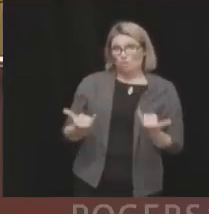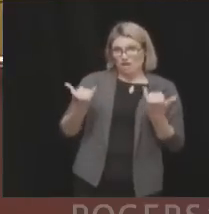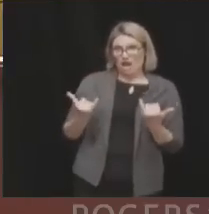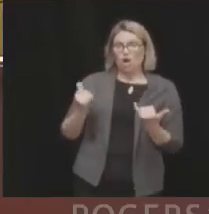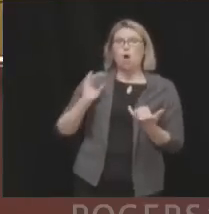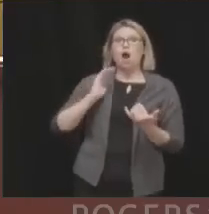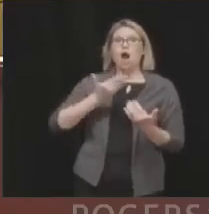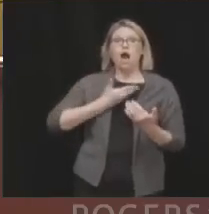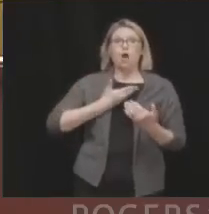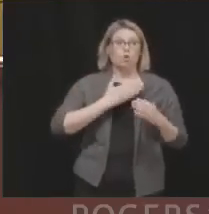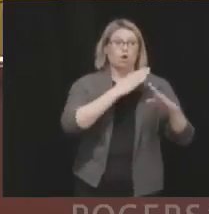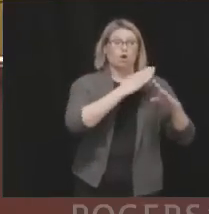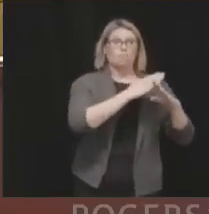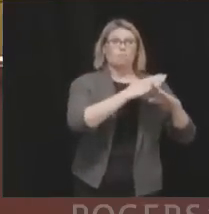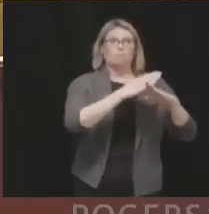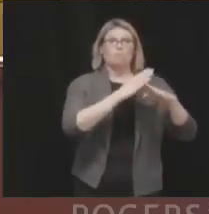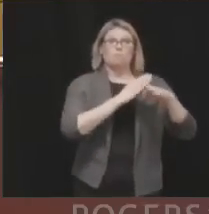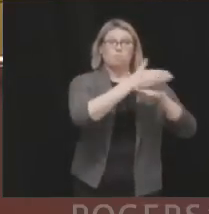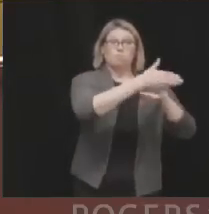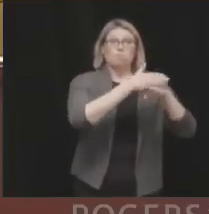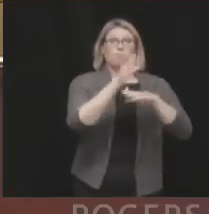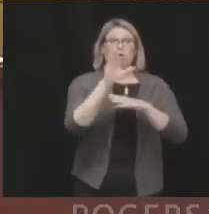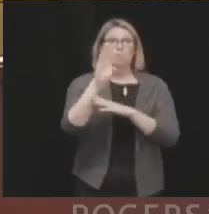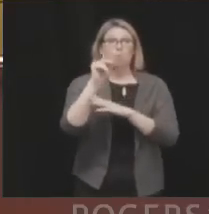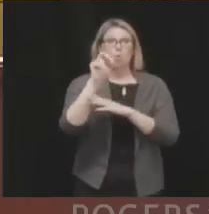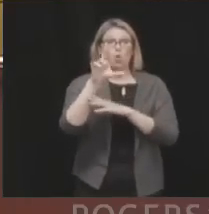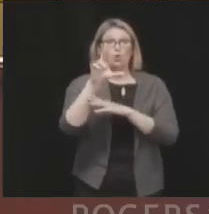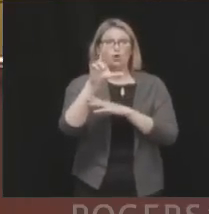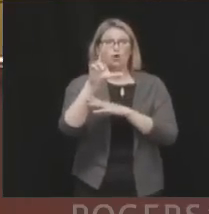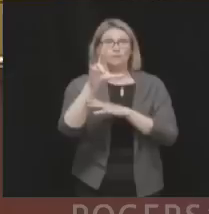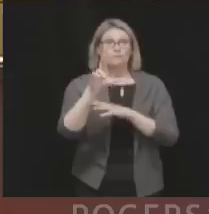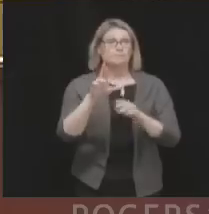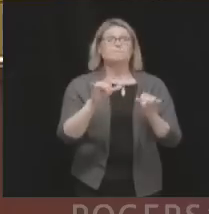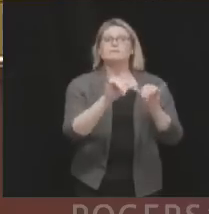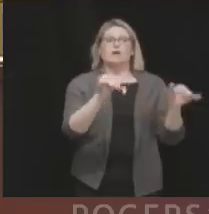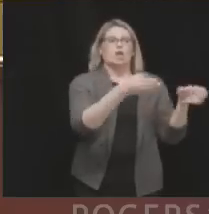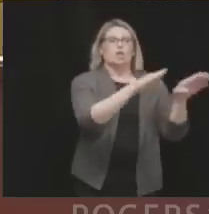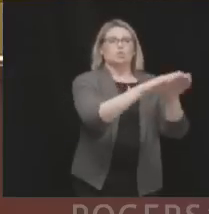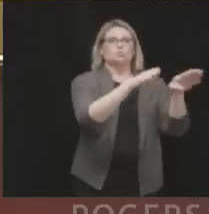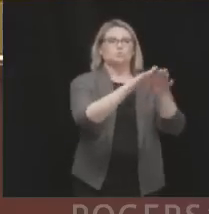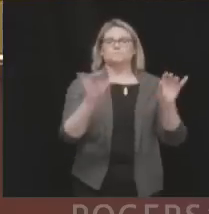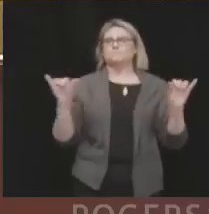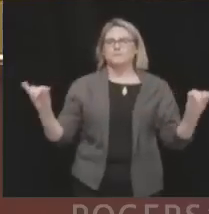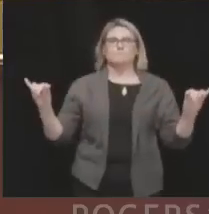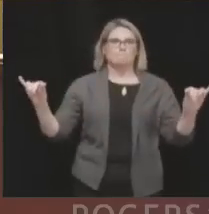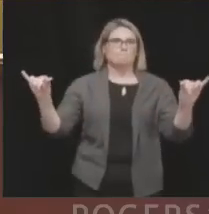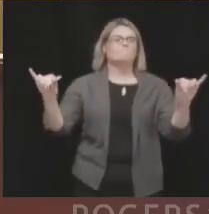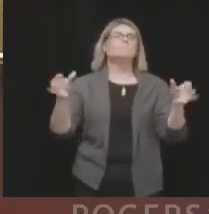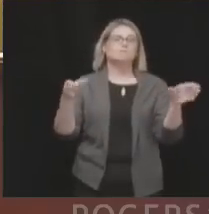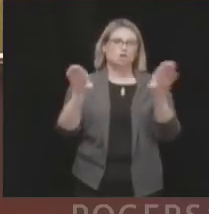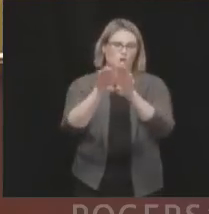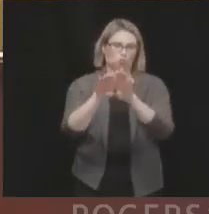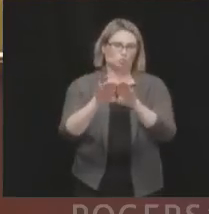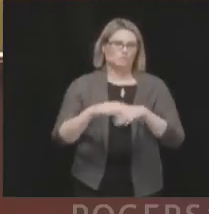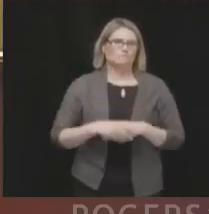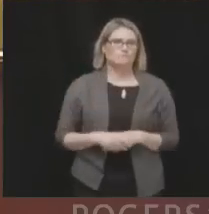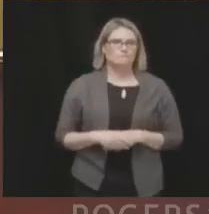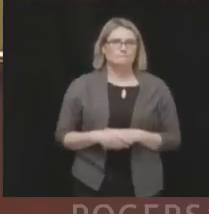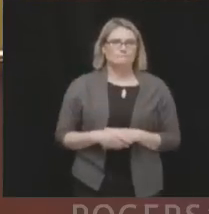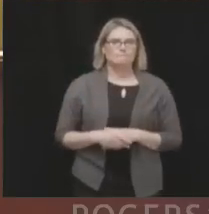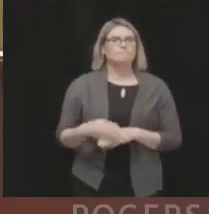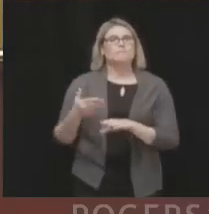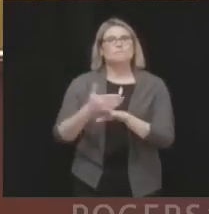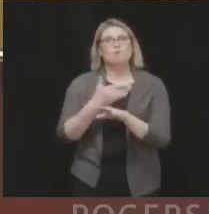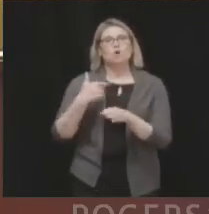question to any of the podium guests who did speak earlier. Vous avez toujours le droit de poser vos questions à un des membres qui a